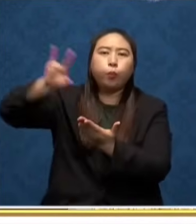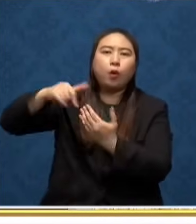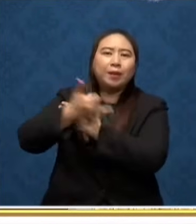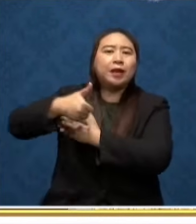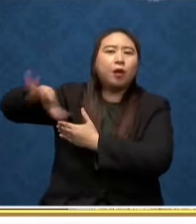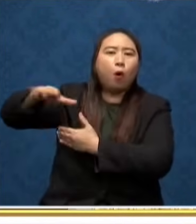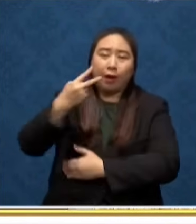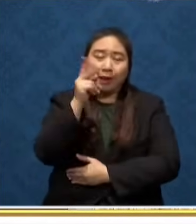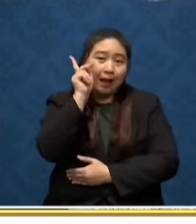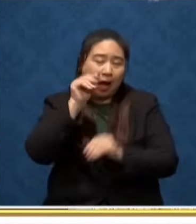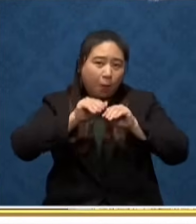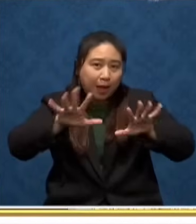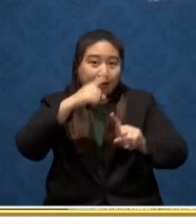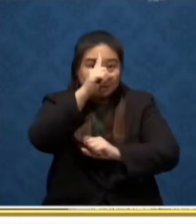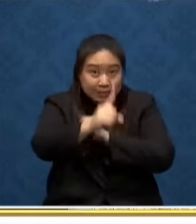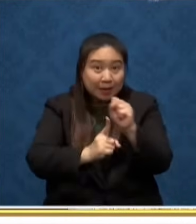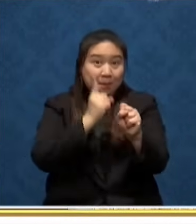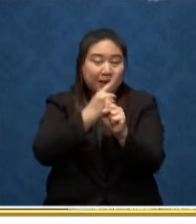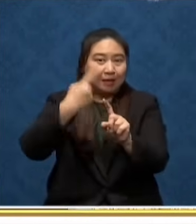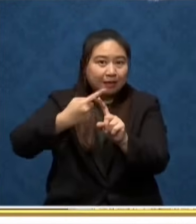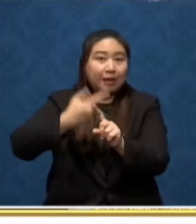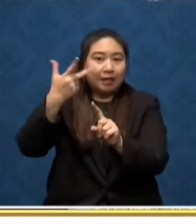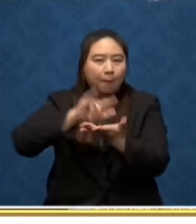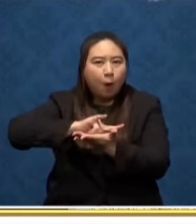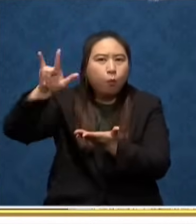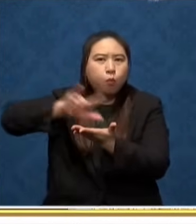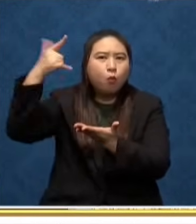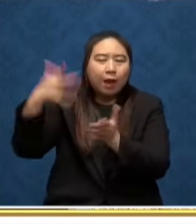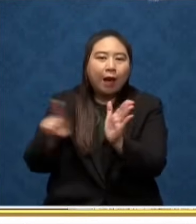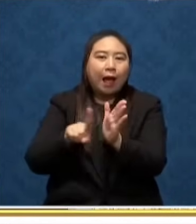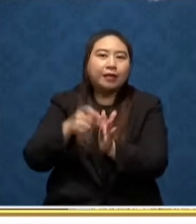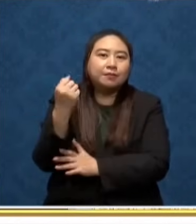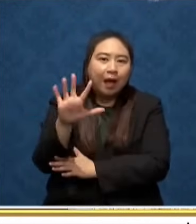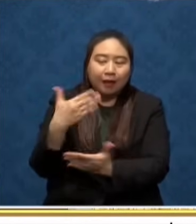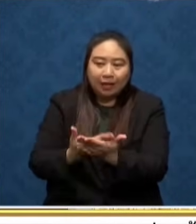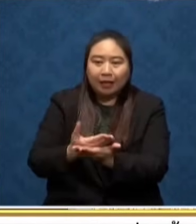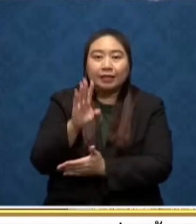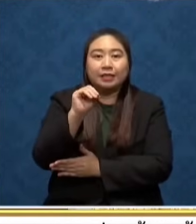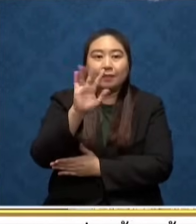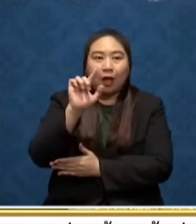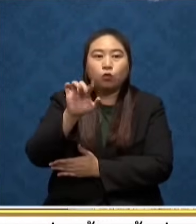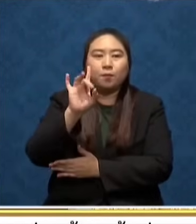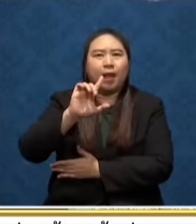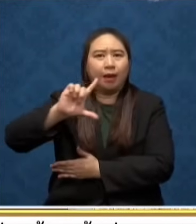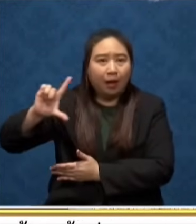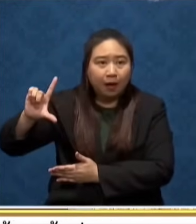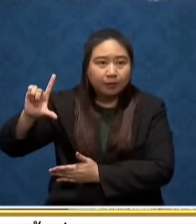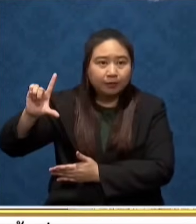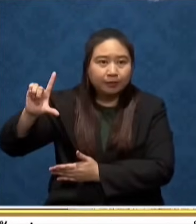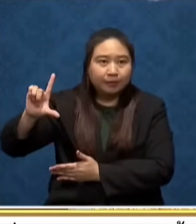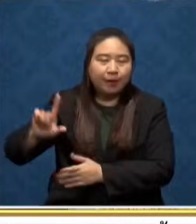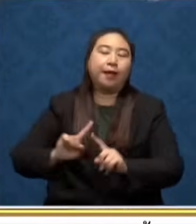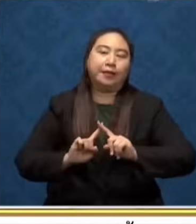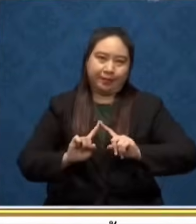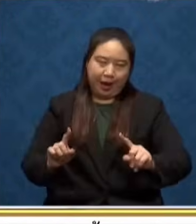ไปเลยค่ะว่า1ปี3เดือนเนี่ยท่านเดินทางแล้ว15ครั้งใช้งบ 45.8 ล้านบาทแต่ก็ต้องให้